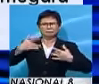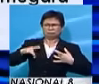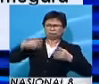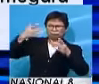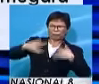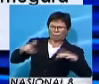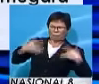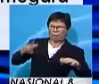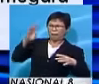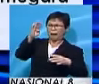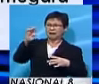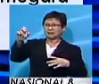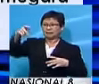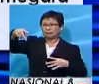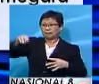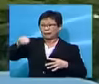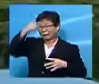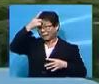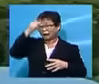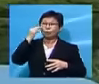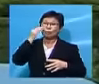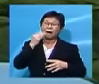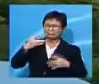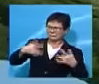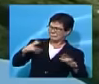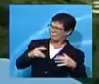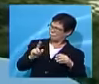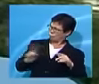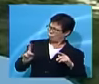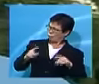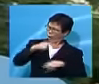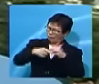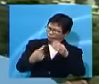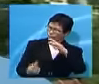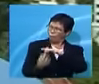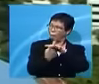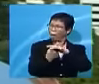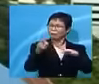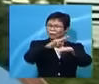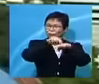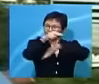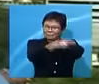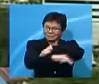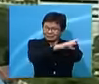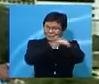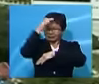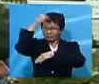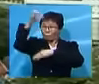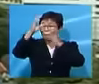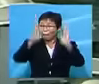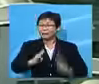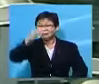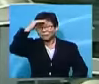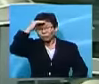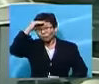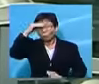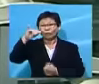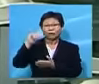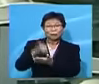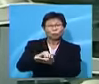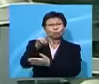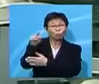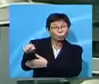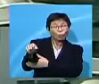pendapat bekas Perdana Menteri Tun Dr. Mahathir mengenai kebangkitan nasionalisme negeri dan konsep bangsa Johor yang